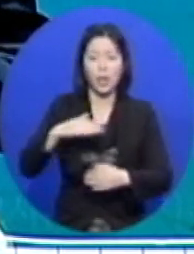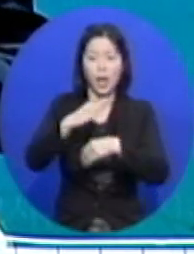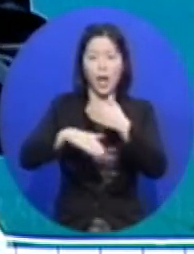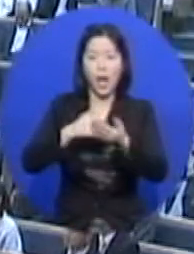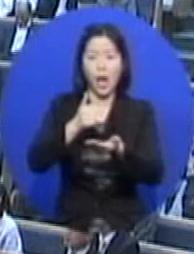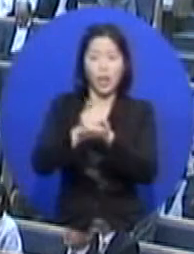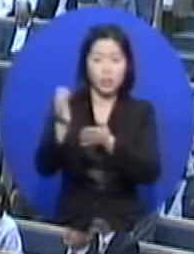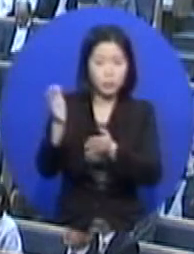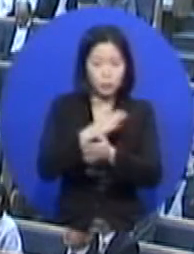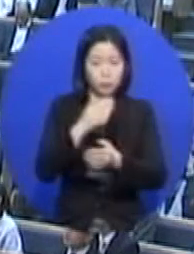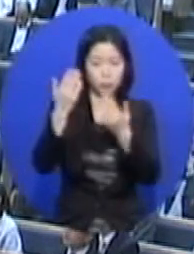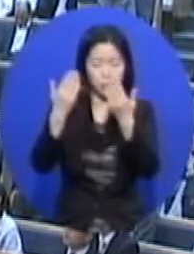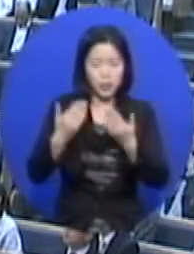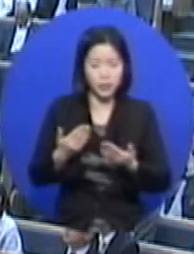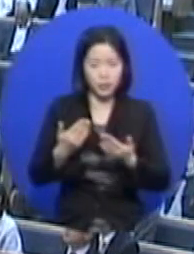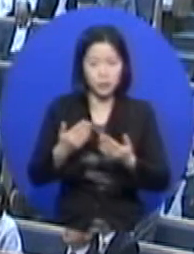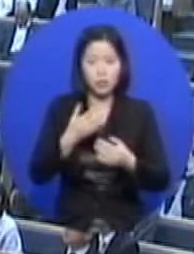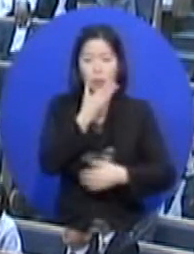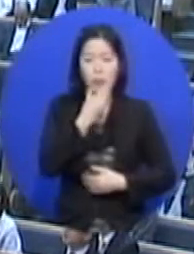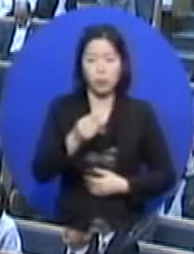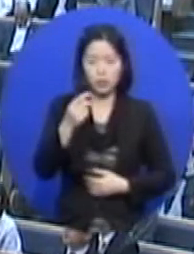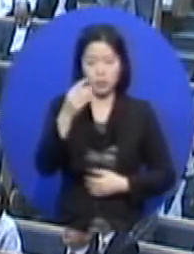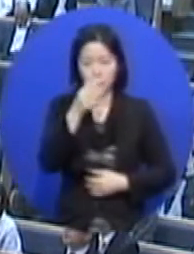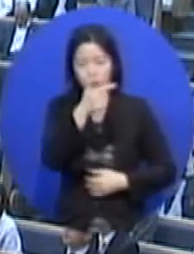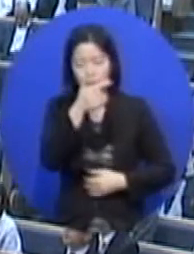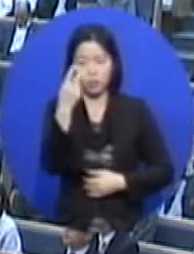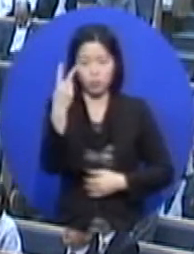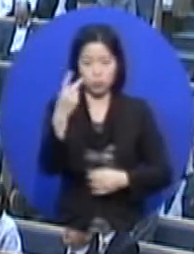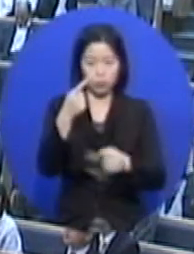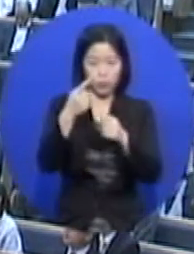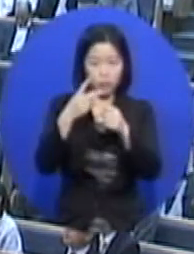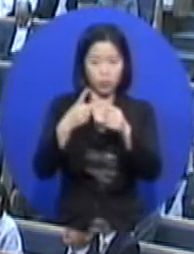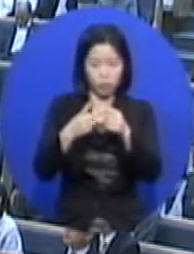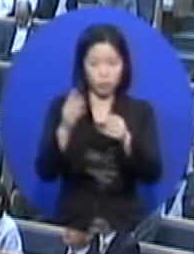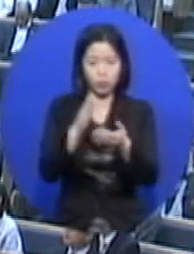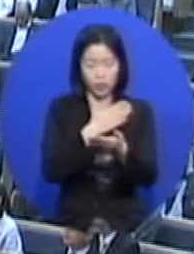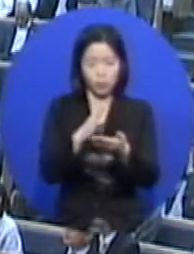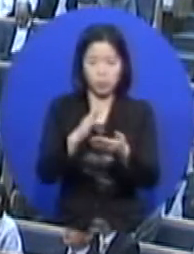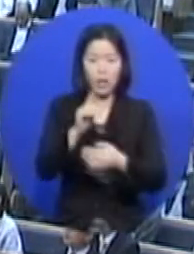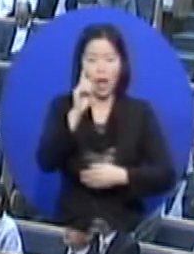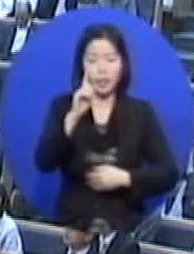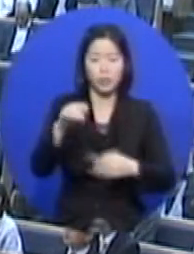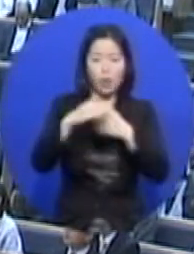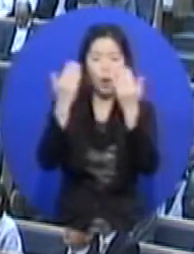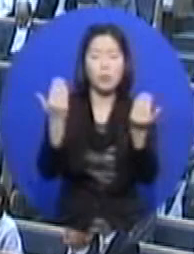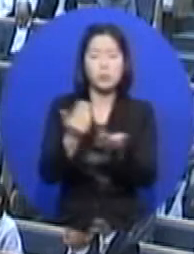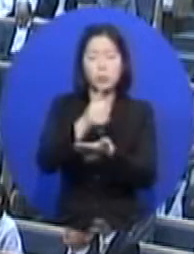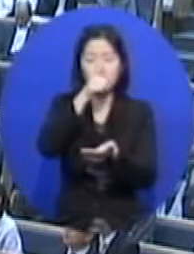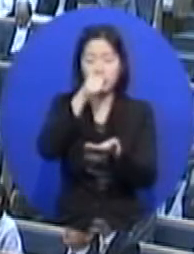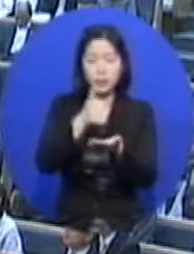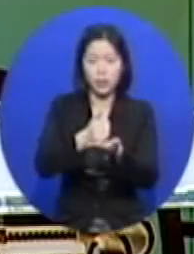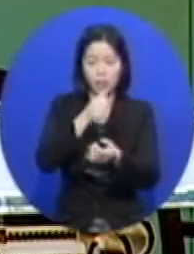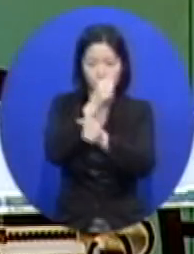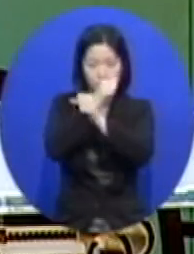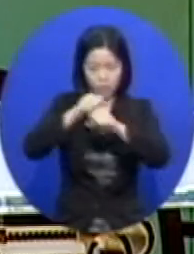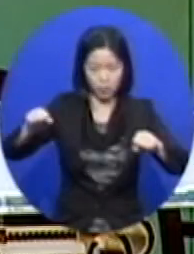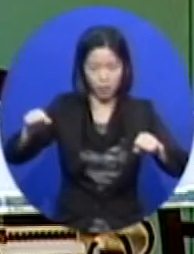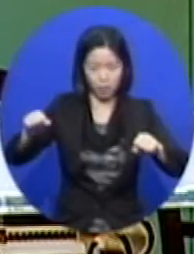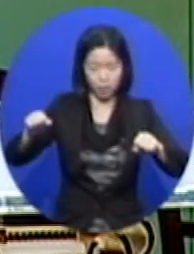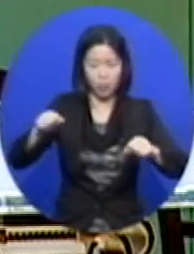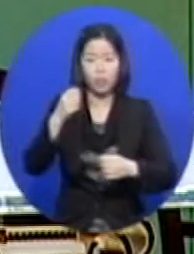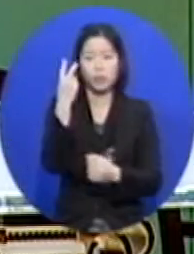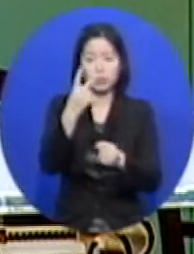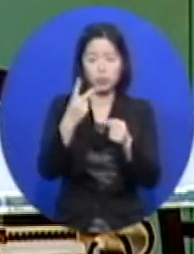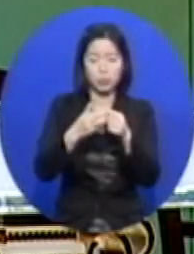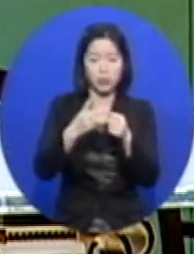축복을 크게 두가지로 나눈다면 하나는 모든 죄가 사함을 받은 복 이고 또 하나는 예수님이